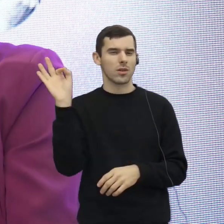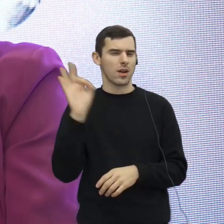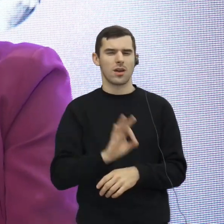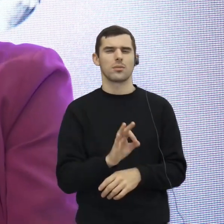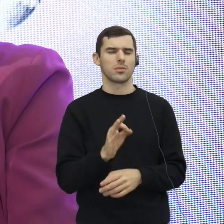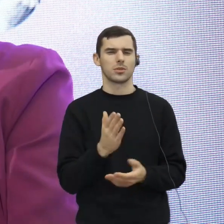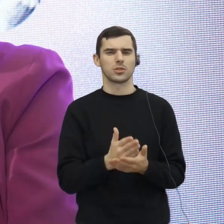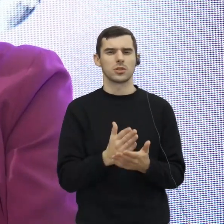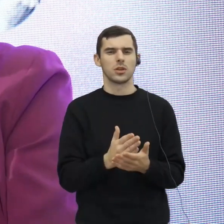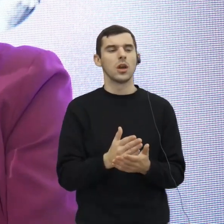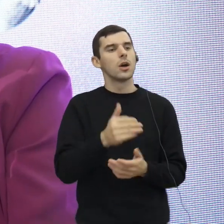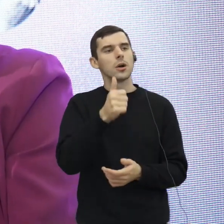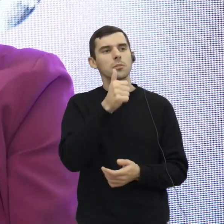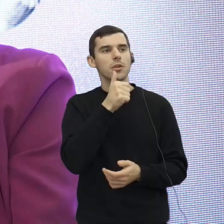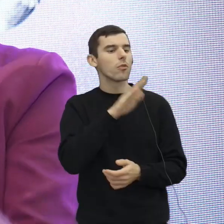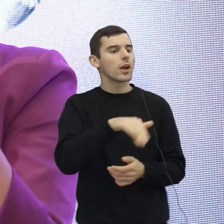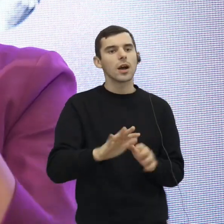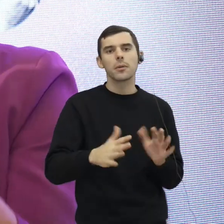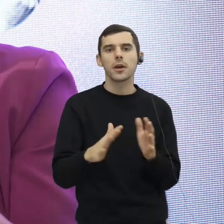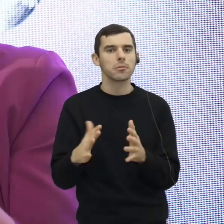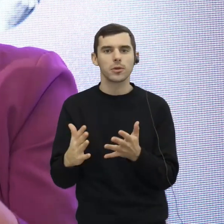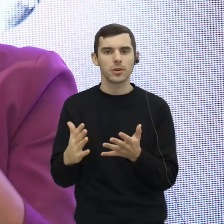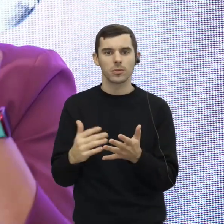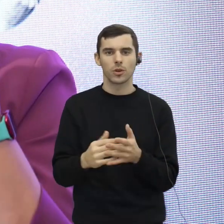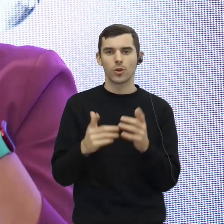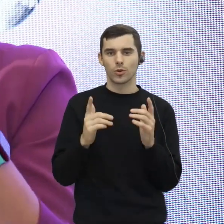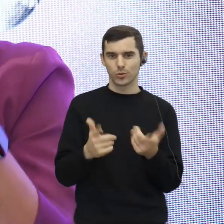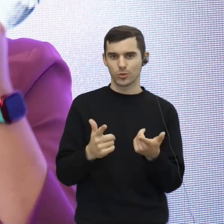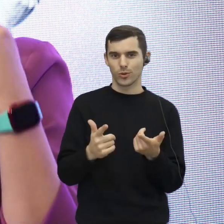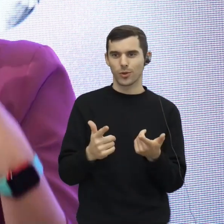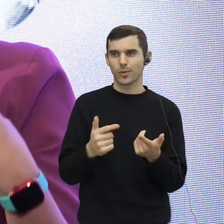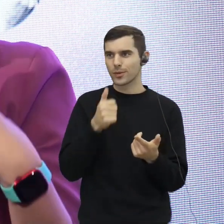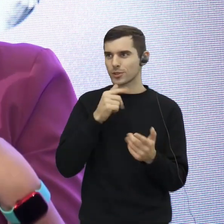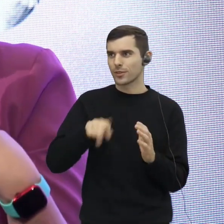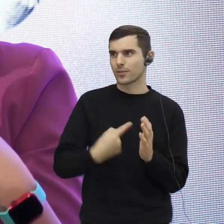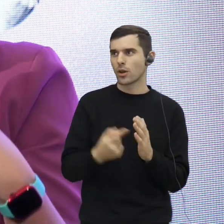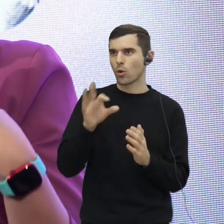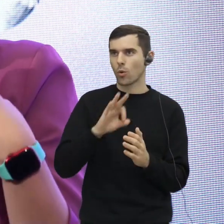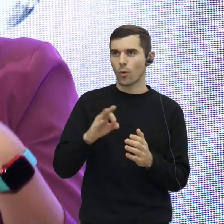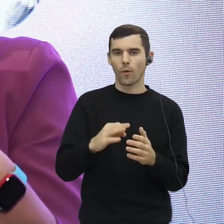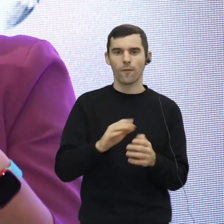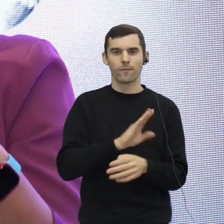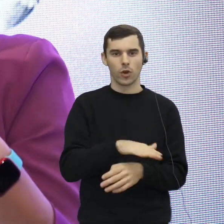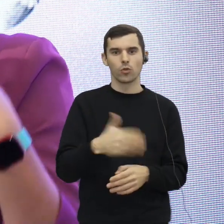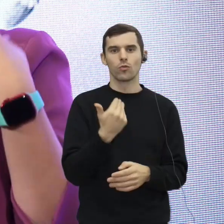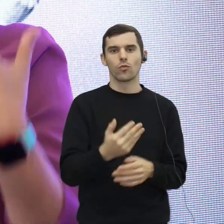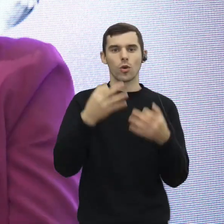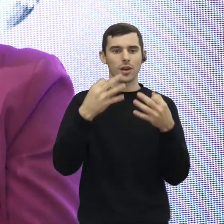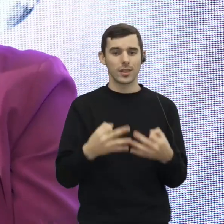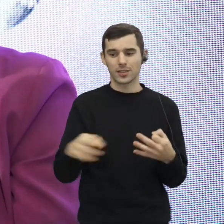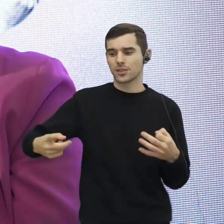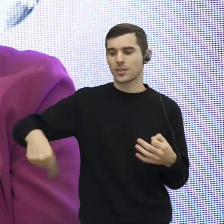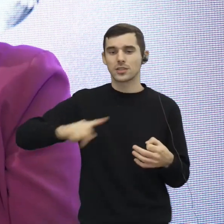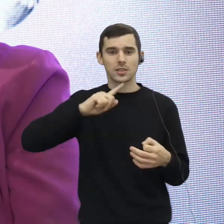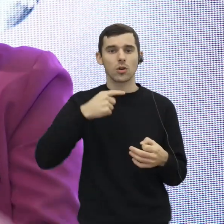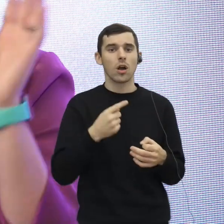klausimas, o tai kaip čia dabar vaikai ir panašiai. Bet kai iš tikrųjų ateina klausimai apie kažkokias vaikų teisės, tai tada sako, nu žinokit, pas mus viskas